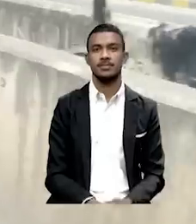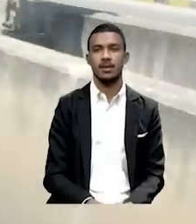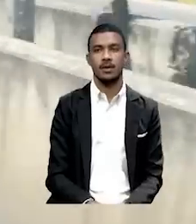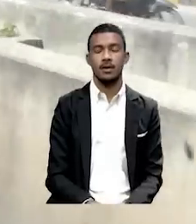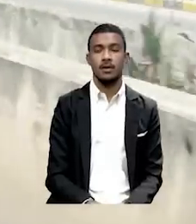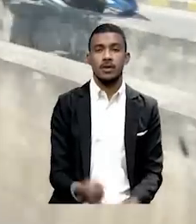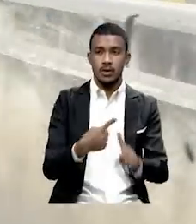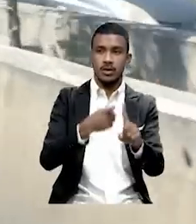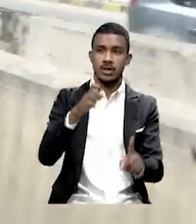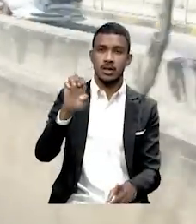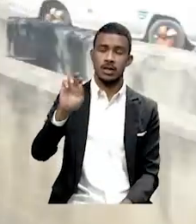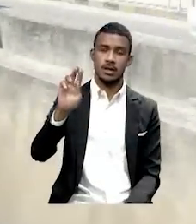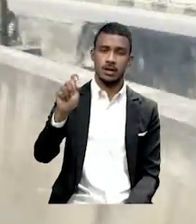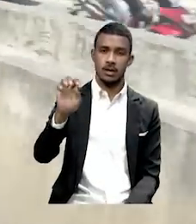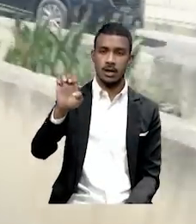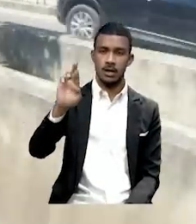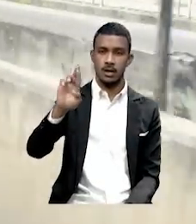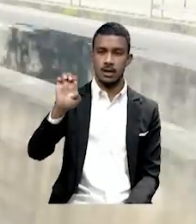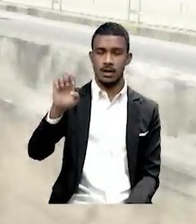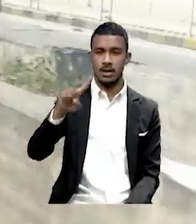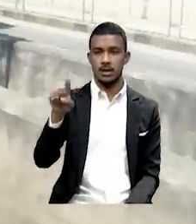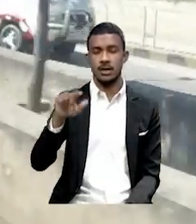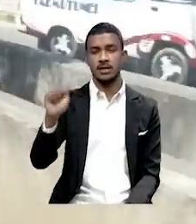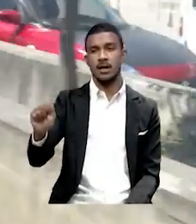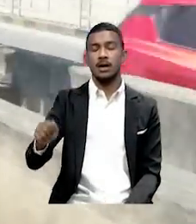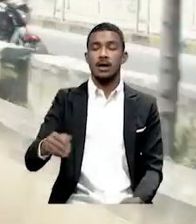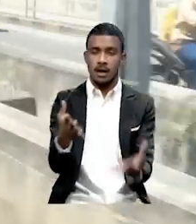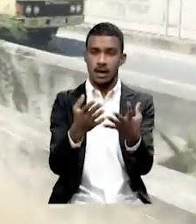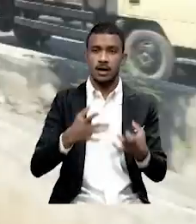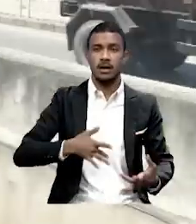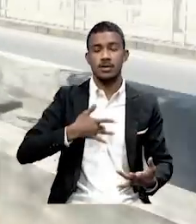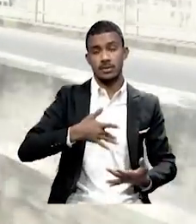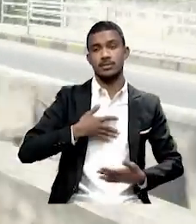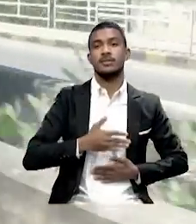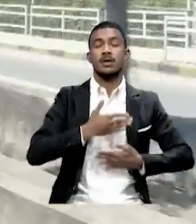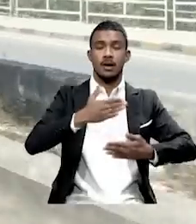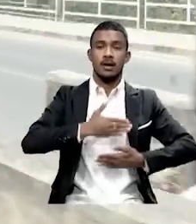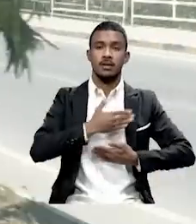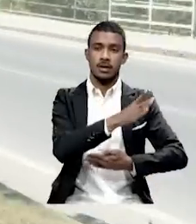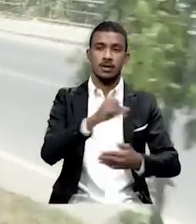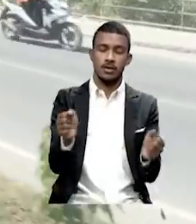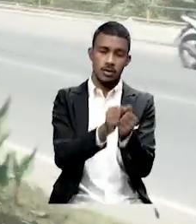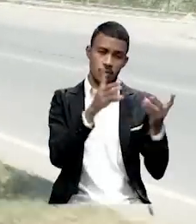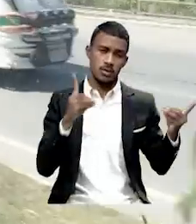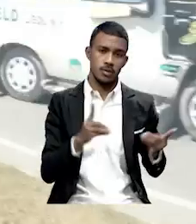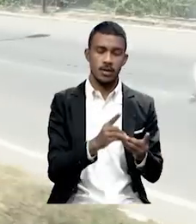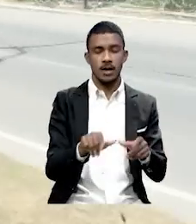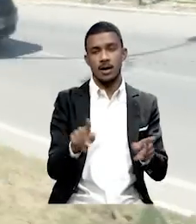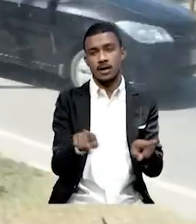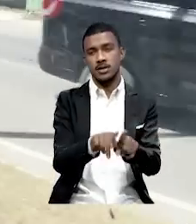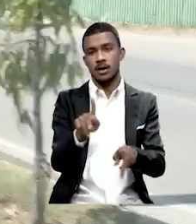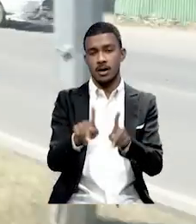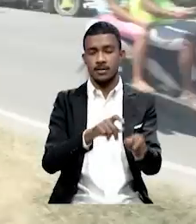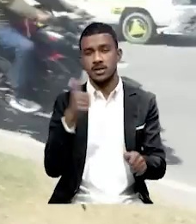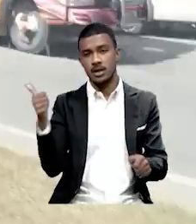Husi Teresa ni esperança a cara que senti Moris ne na kun ho domino aksolok, hanesan mos ema seluk. Maybe,